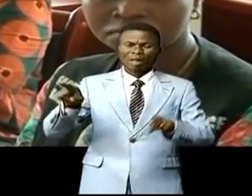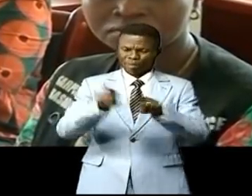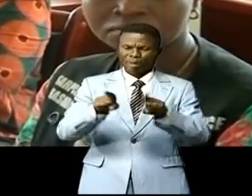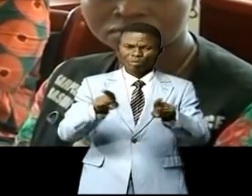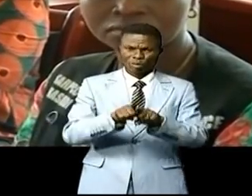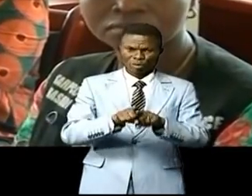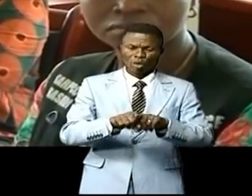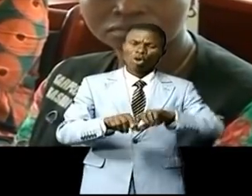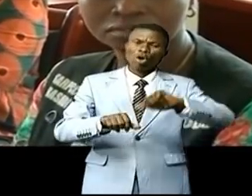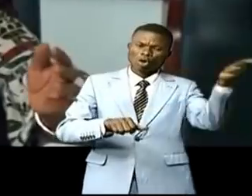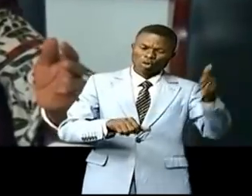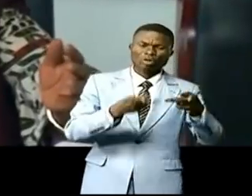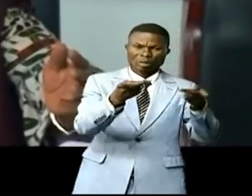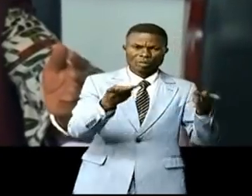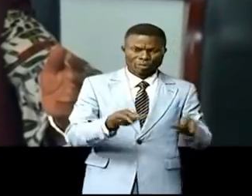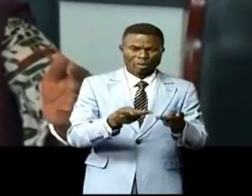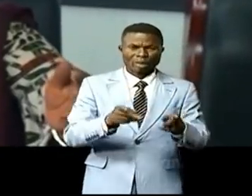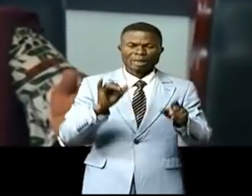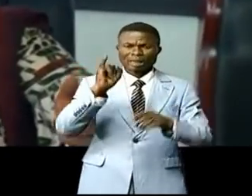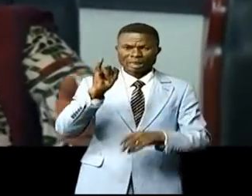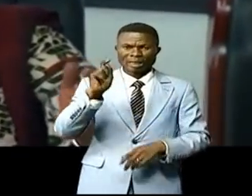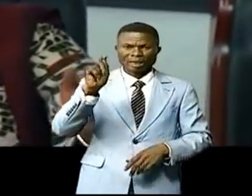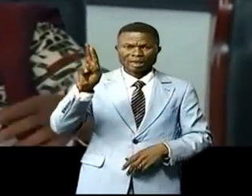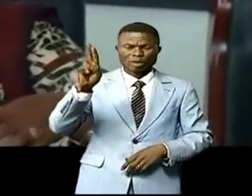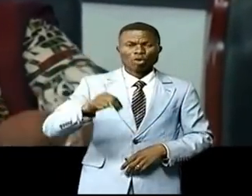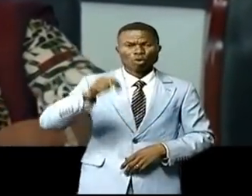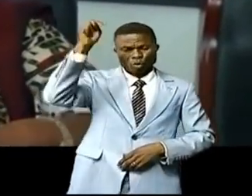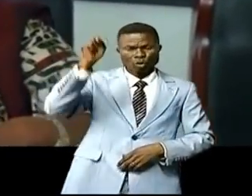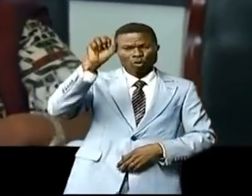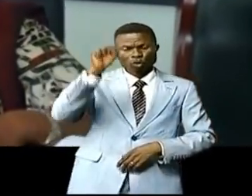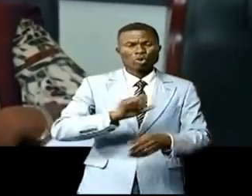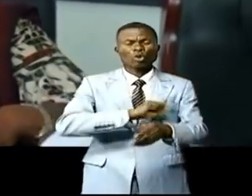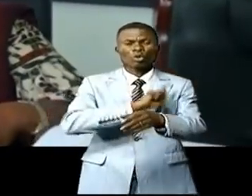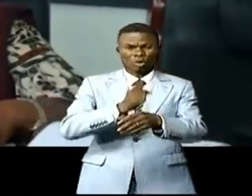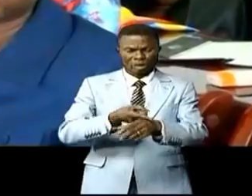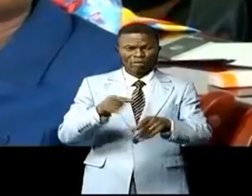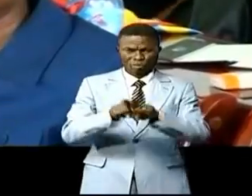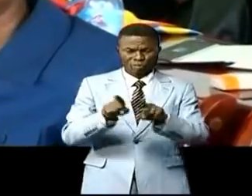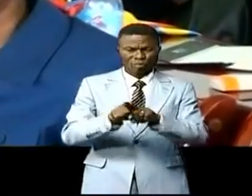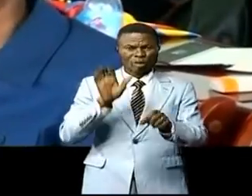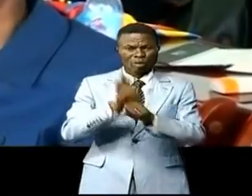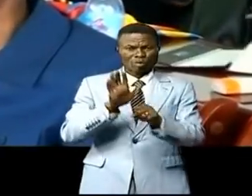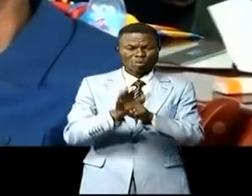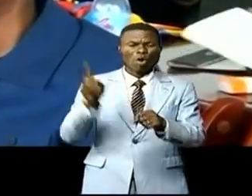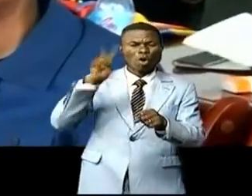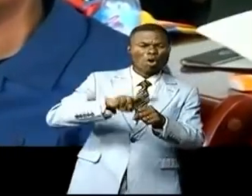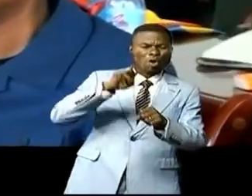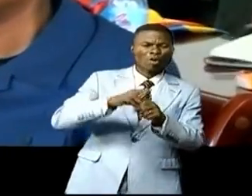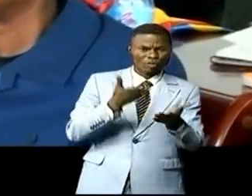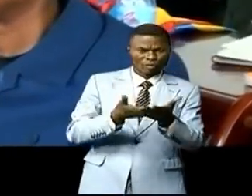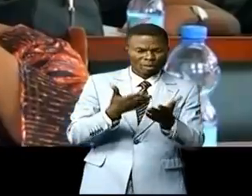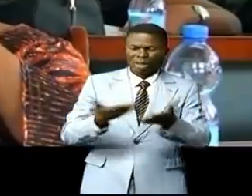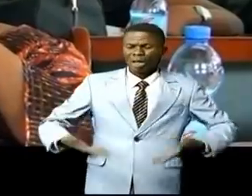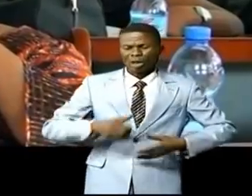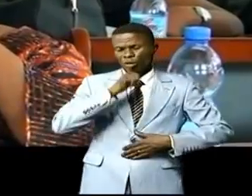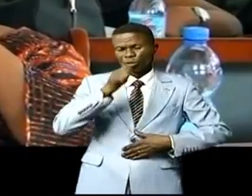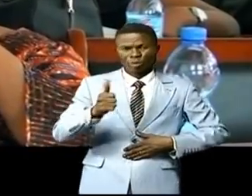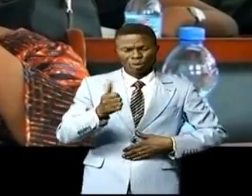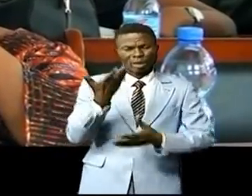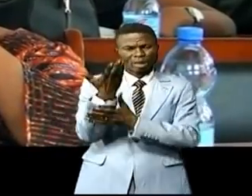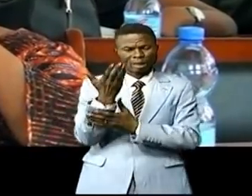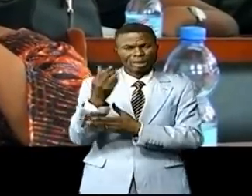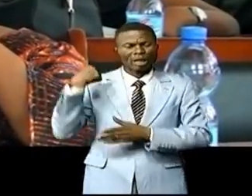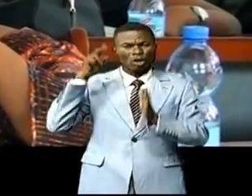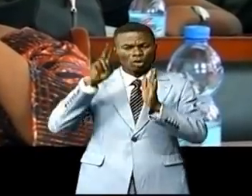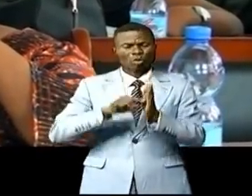dans certains coins comme à l'Ituri, au nord et sud Kivu. Il y a beaucoup à déplorer et qui nécessite l'intervention